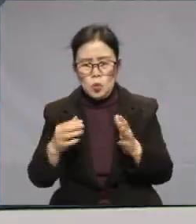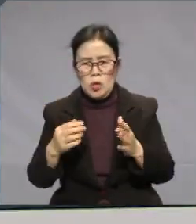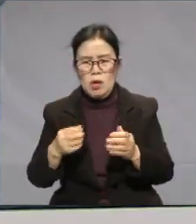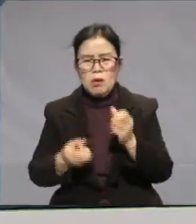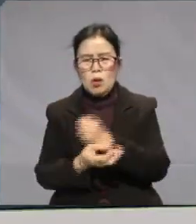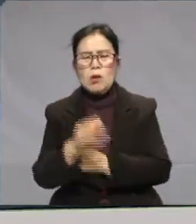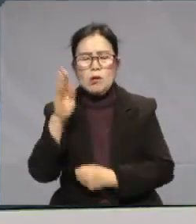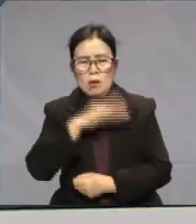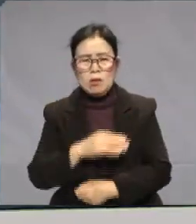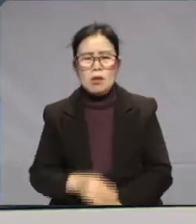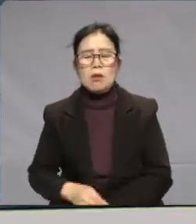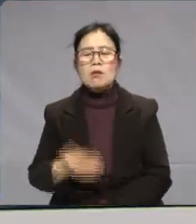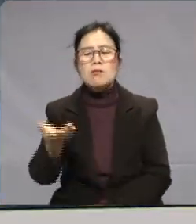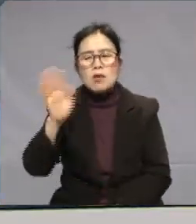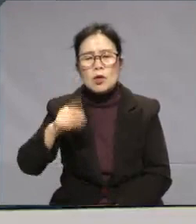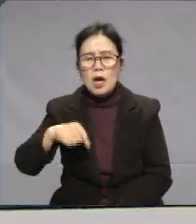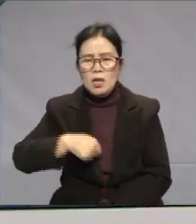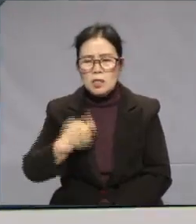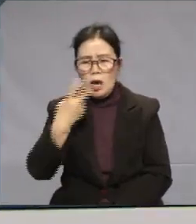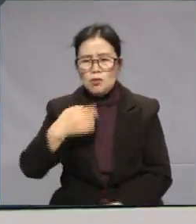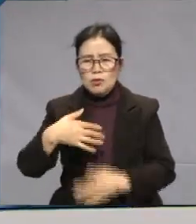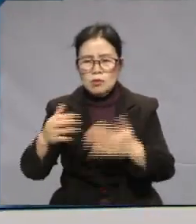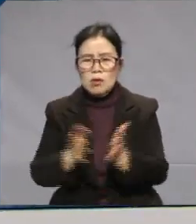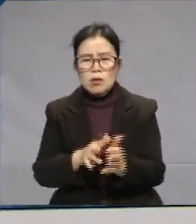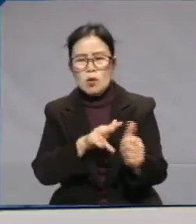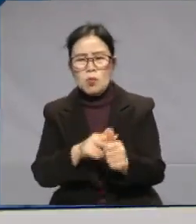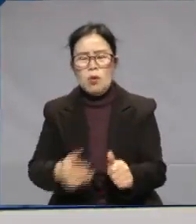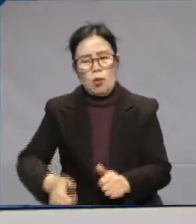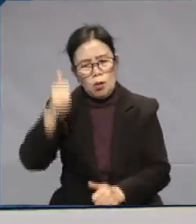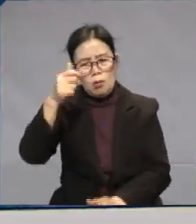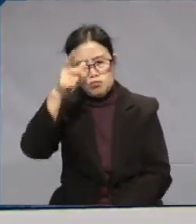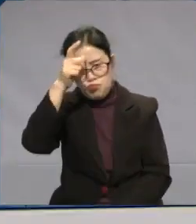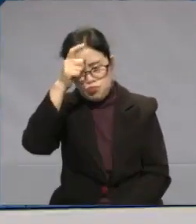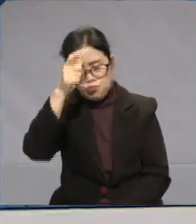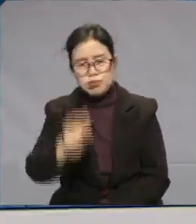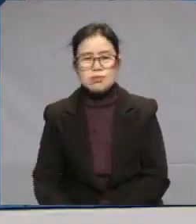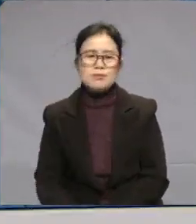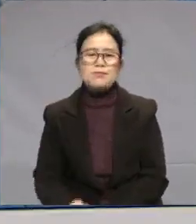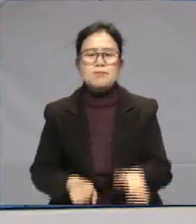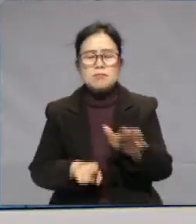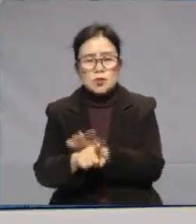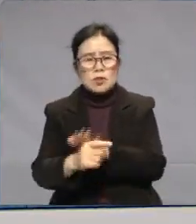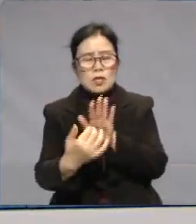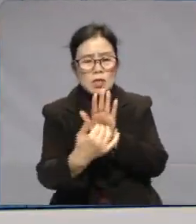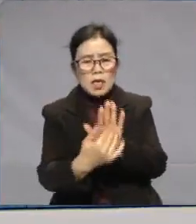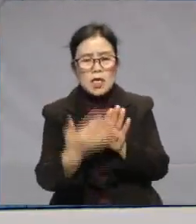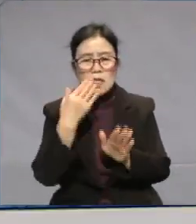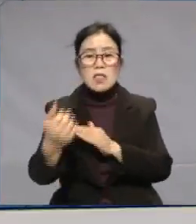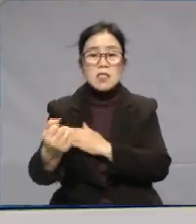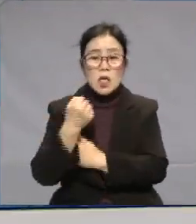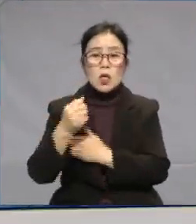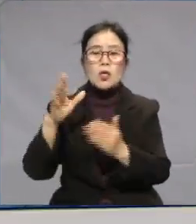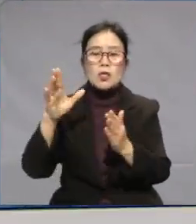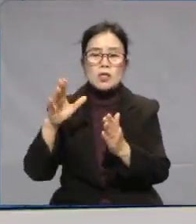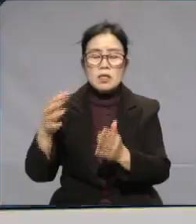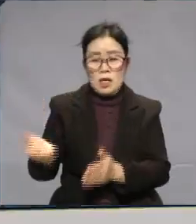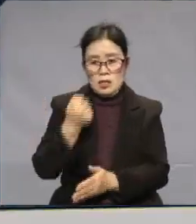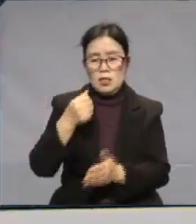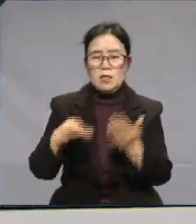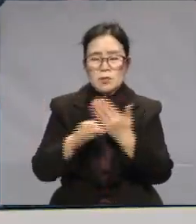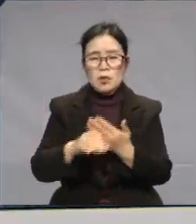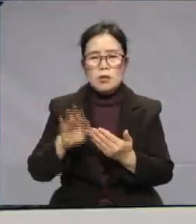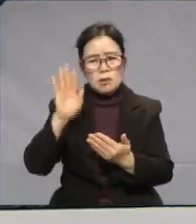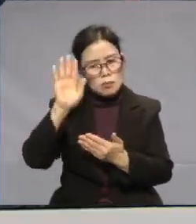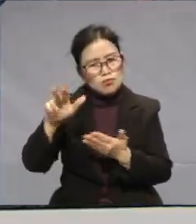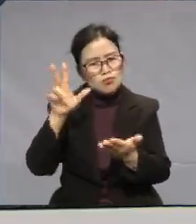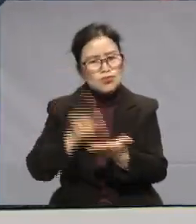그럼에도 자위대 정보가 더 낫다는 자신감을 고집하는데요. 향후 선제 타격 능력 보유 시 상당한 후폭풍이 우려됩니다. 갈태웅